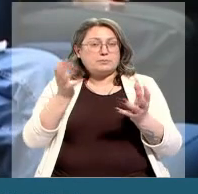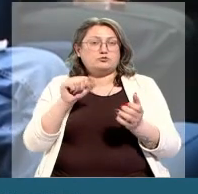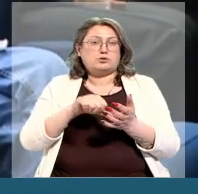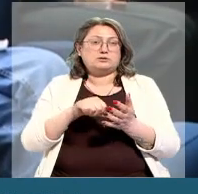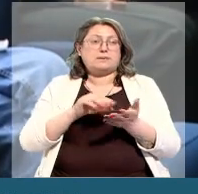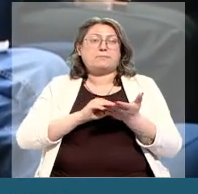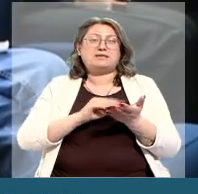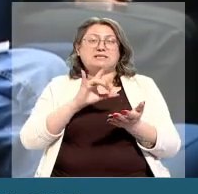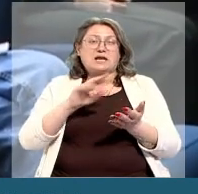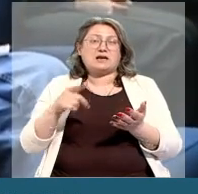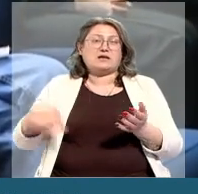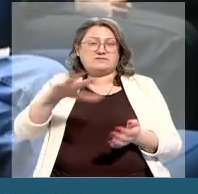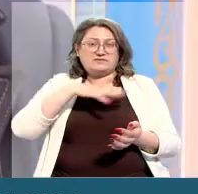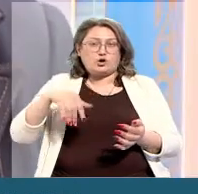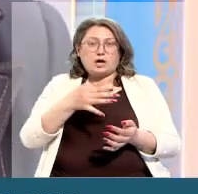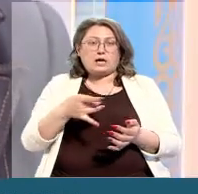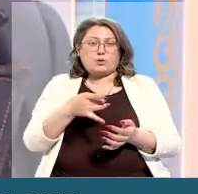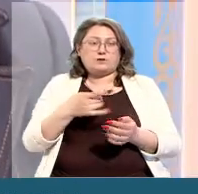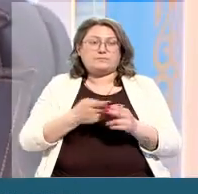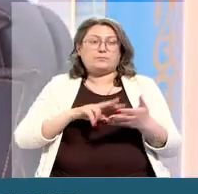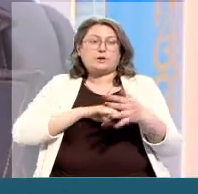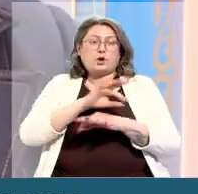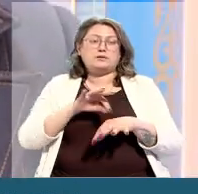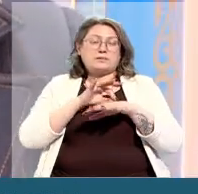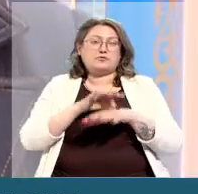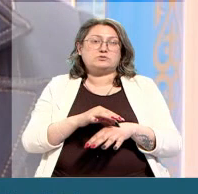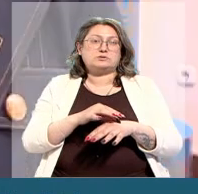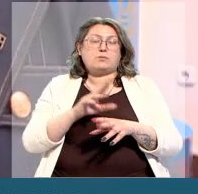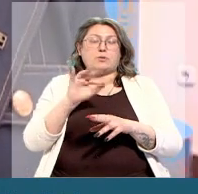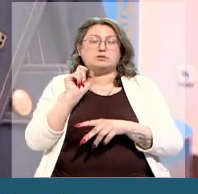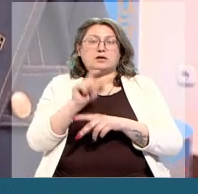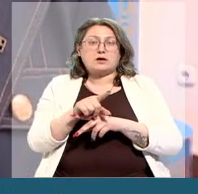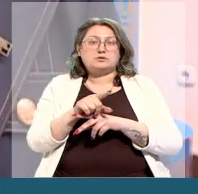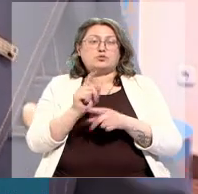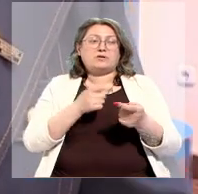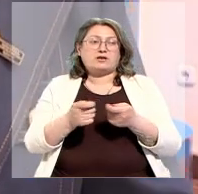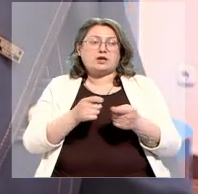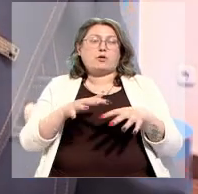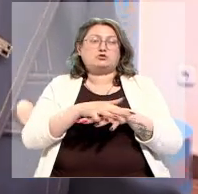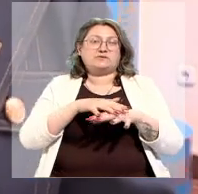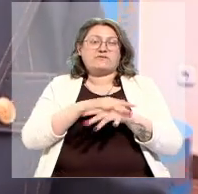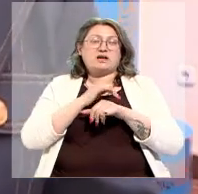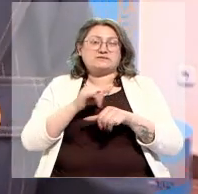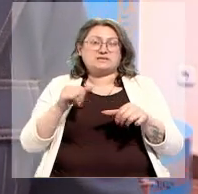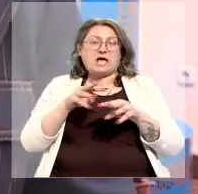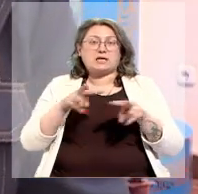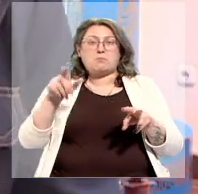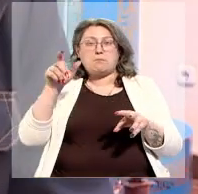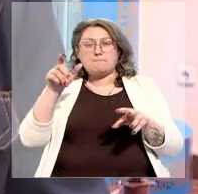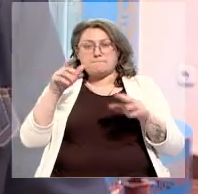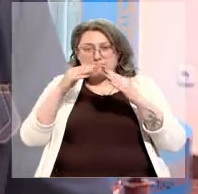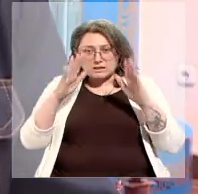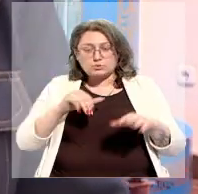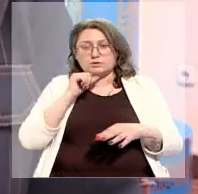участие пресс-секретари региона. Этот проект реализуется по заказу Управления общественного развития Акимата